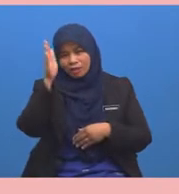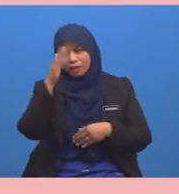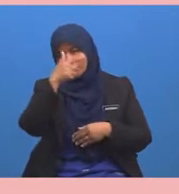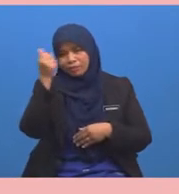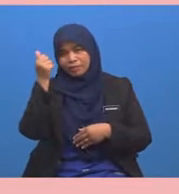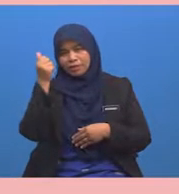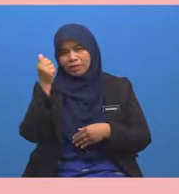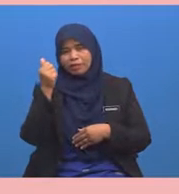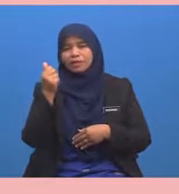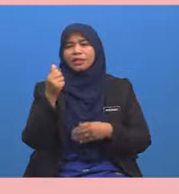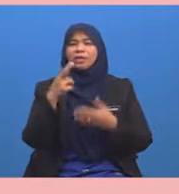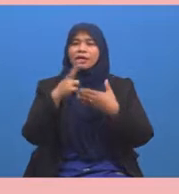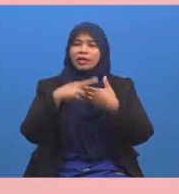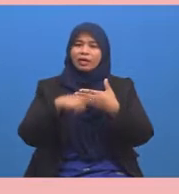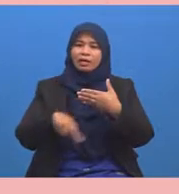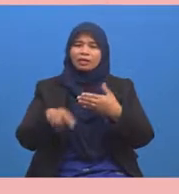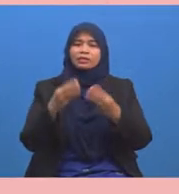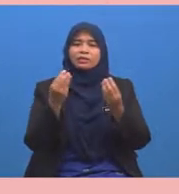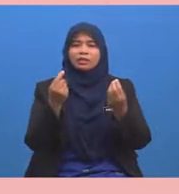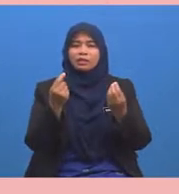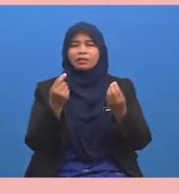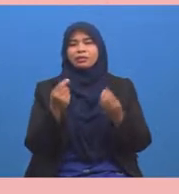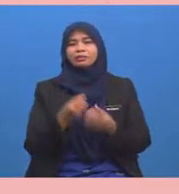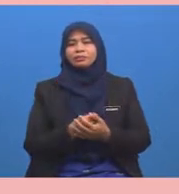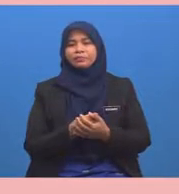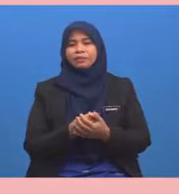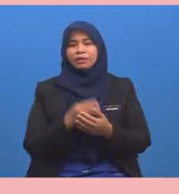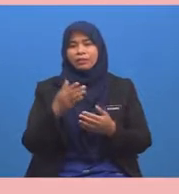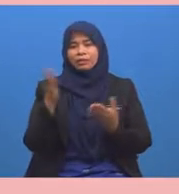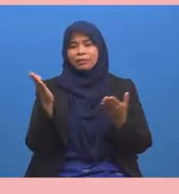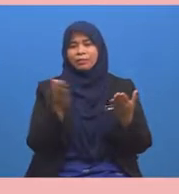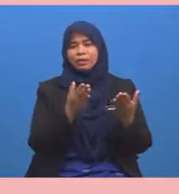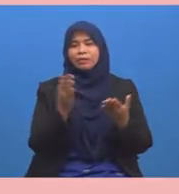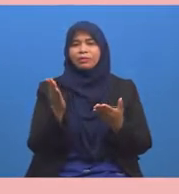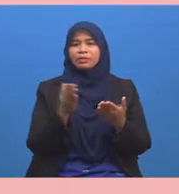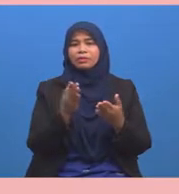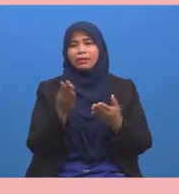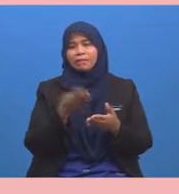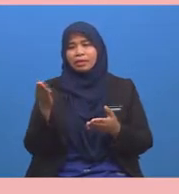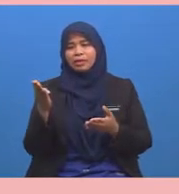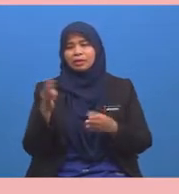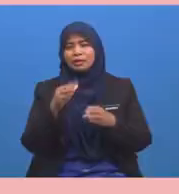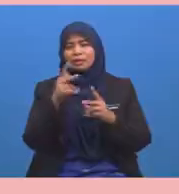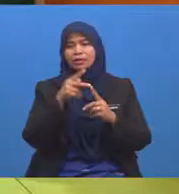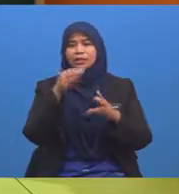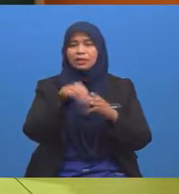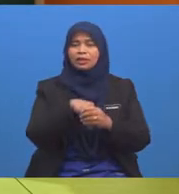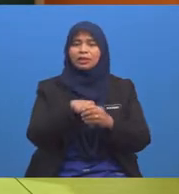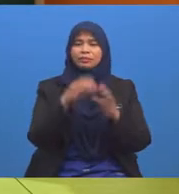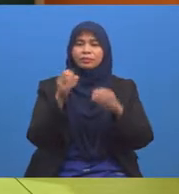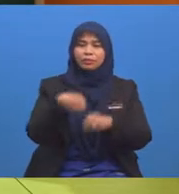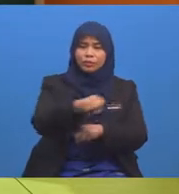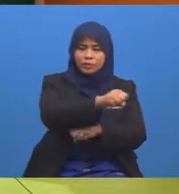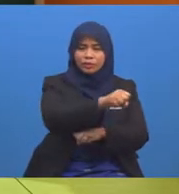hakisan tanah serta larian air permukaan yang tinggi yang akan membawa bahan hakisan ke dalam sungai. Bahan